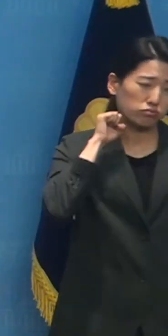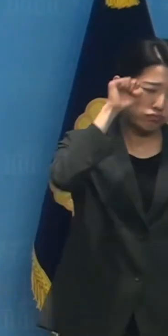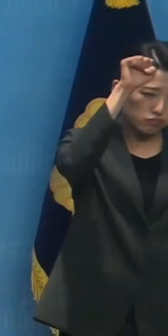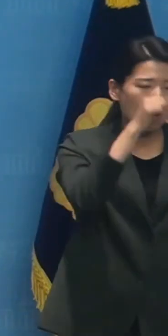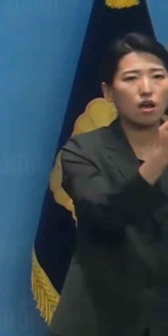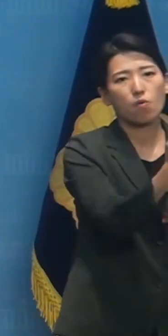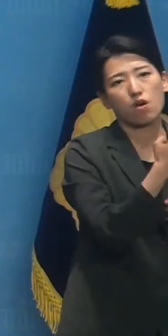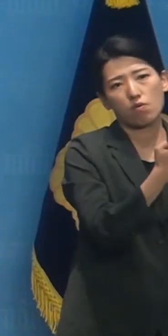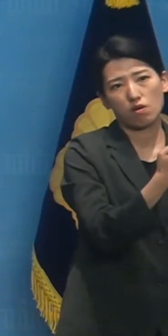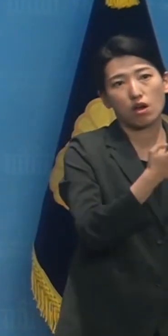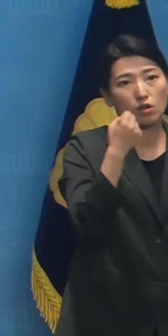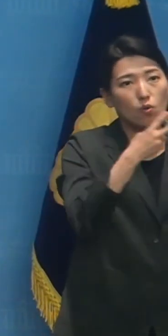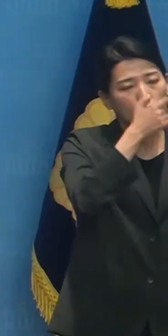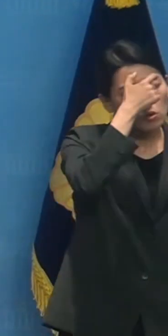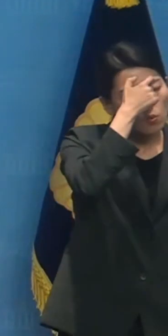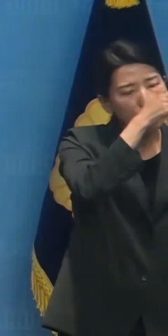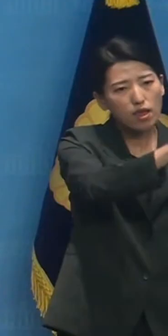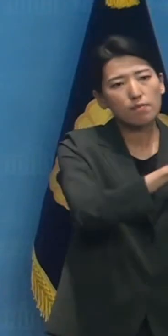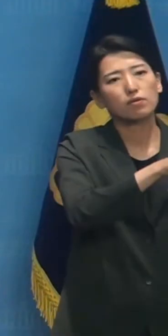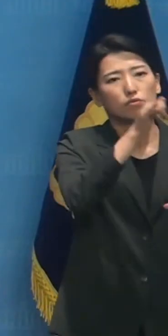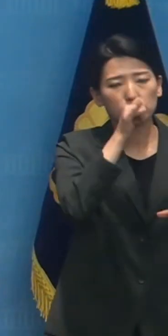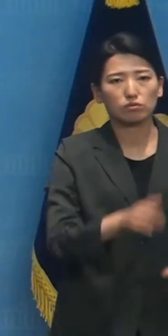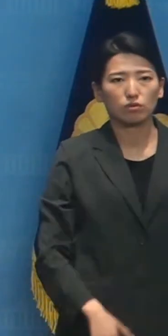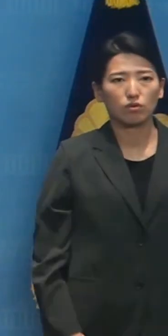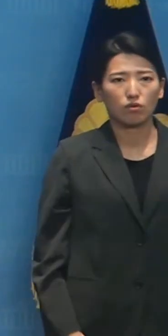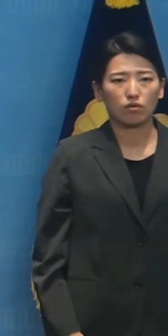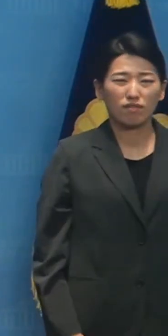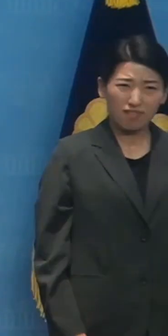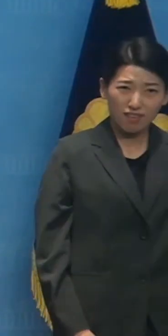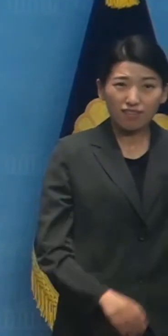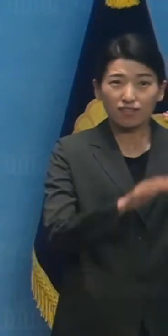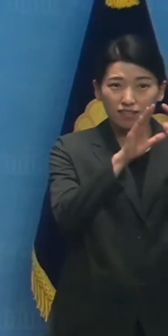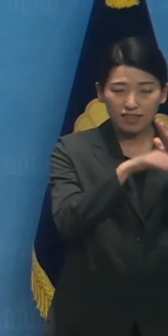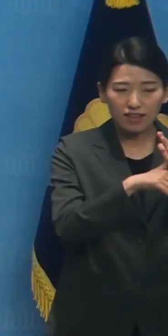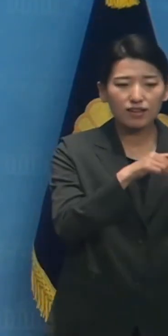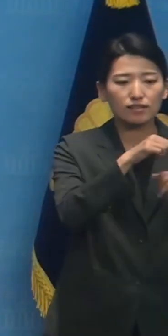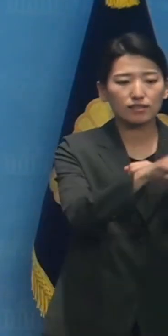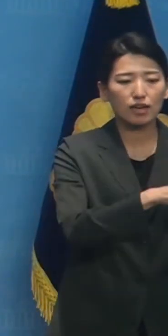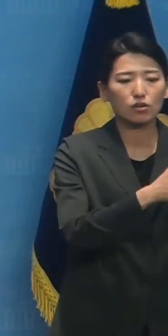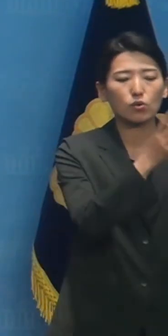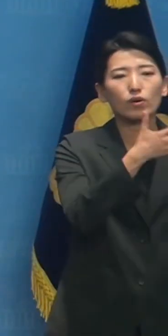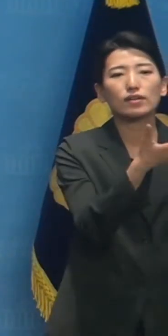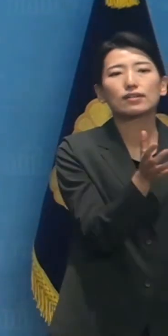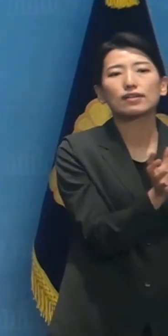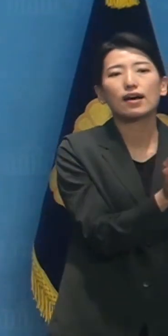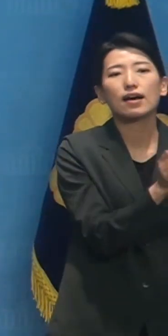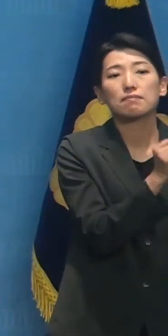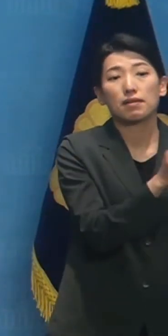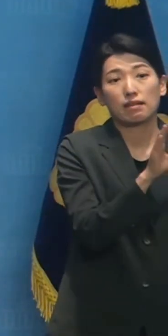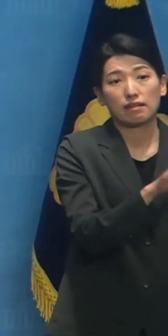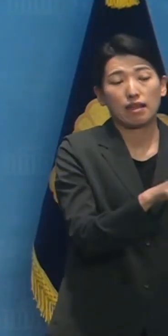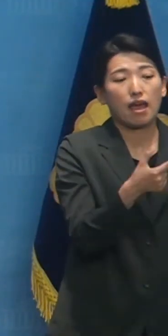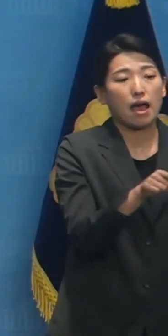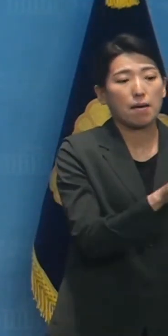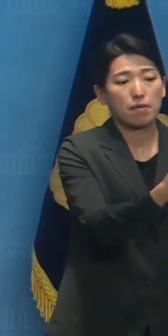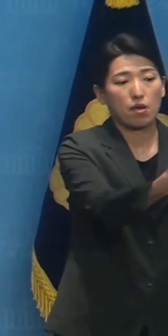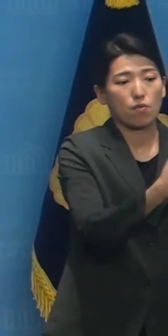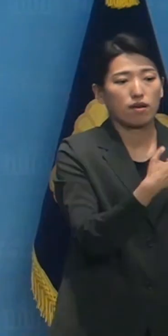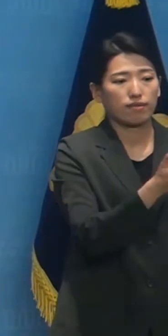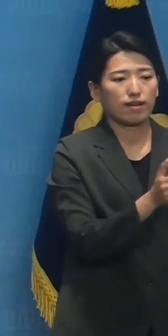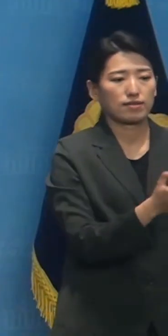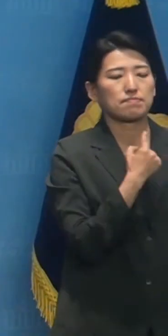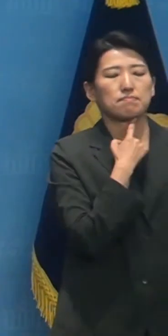후보는 2020년 1월 정광훈과 함께 자유통일당을 창당하고 당대표를 맡기도